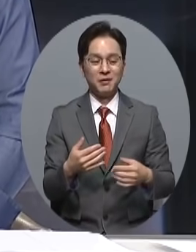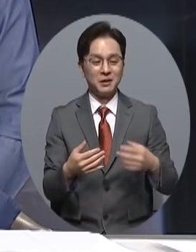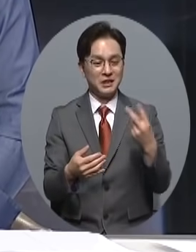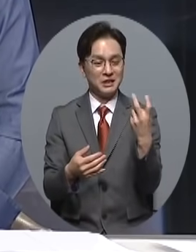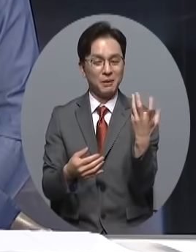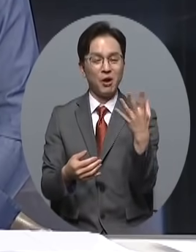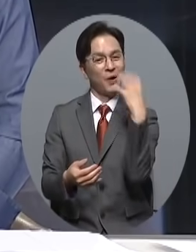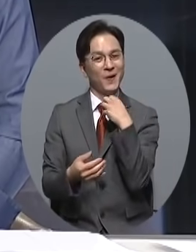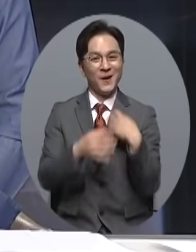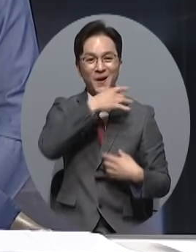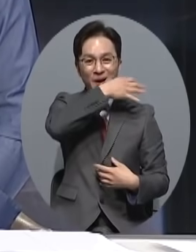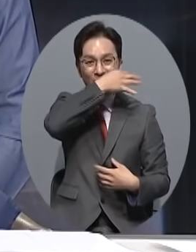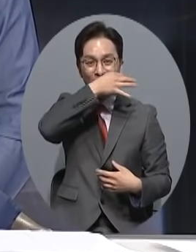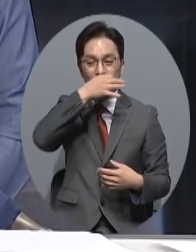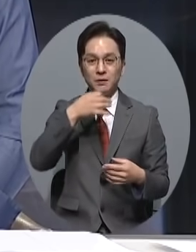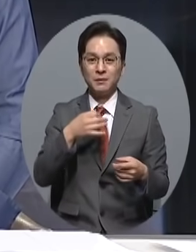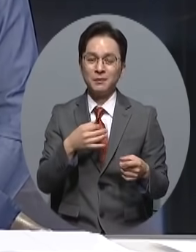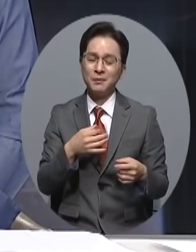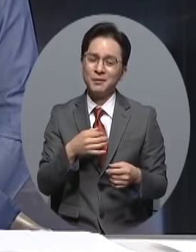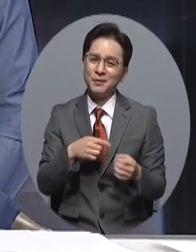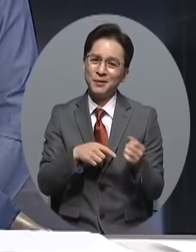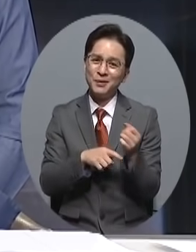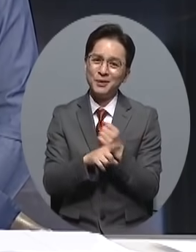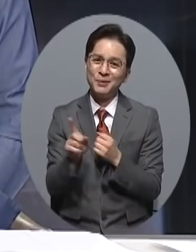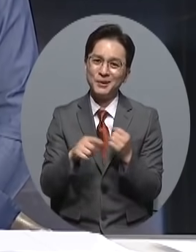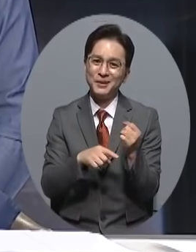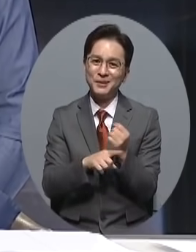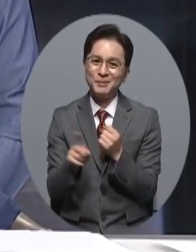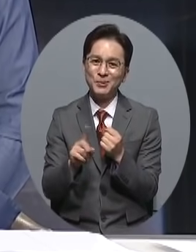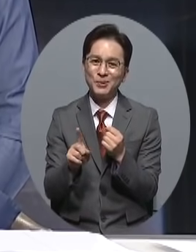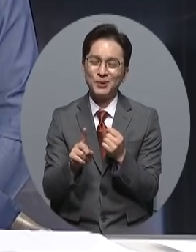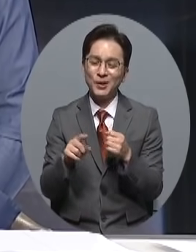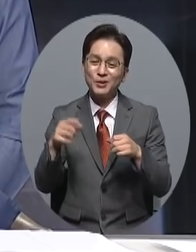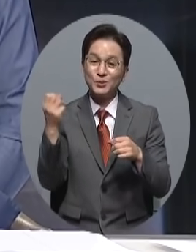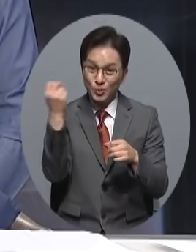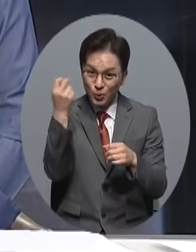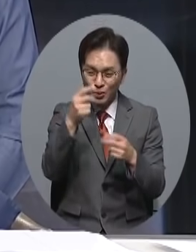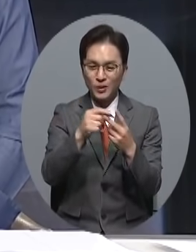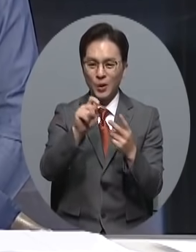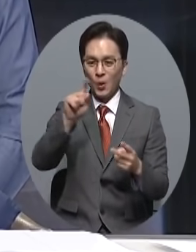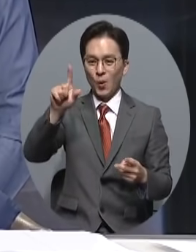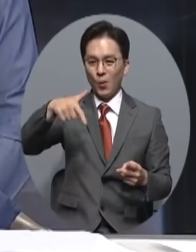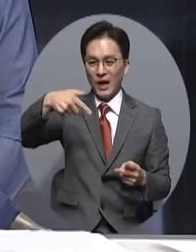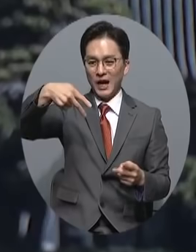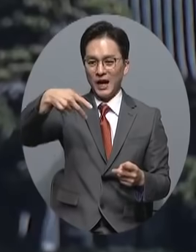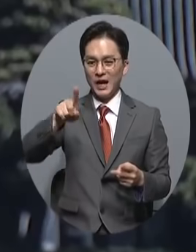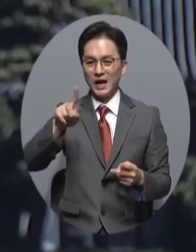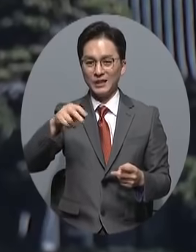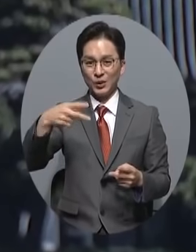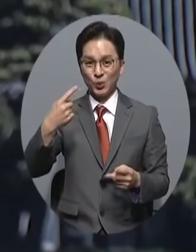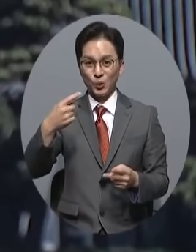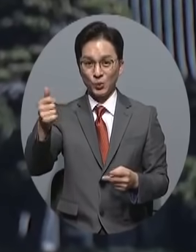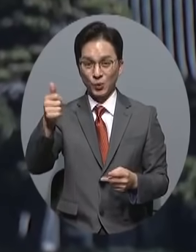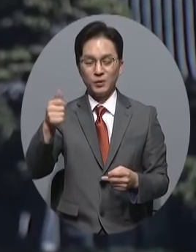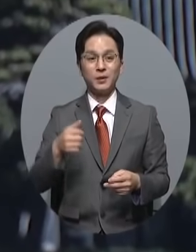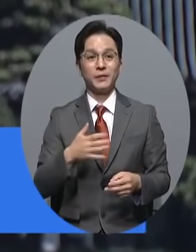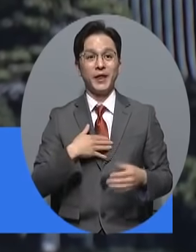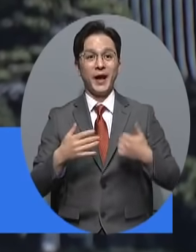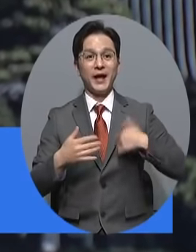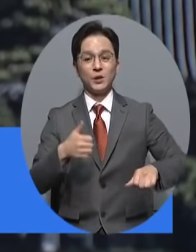아버지에게 당연히 얘기하지 않았을까? 이게 상식이라고 생각을 하거든요. 어떻게 들으셨는지요? 우리 국민들이 분노하는 지점이 바로 그건데요.